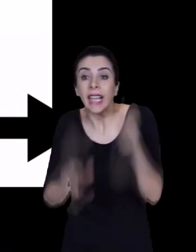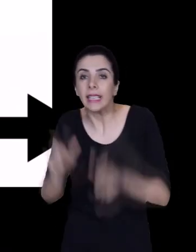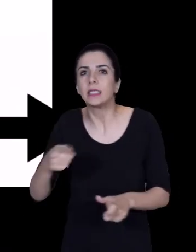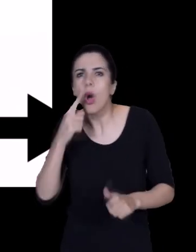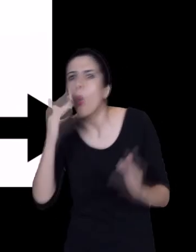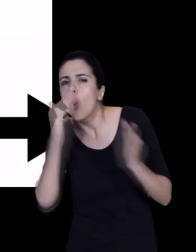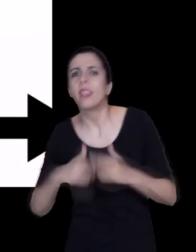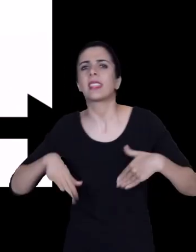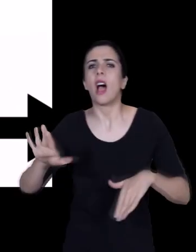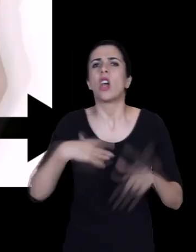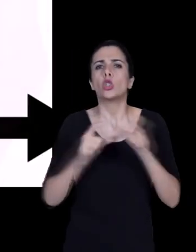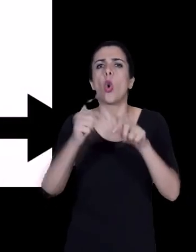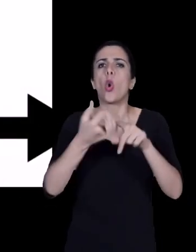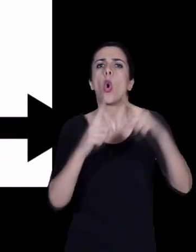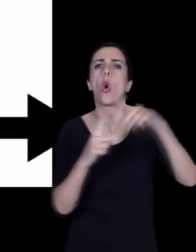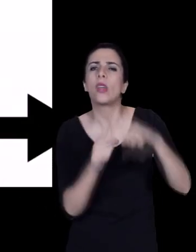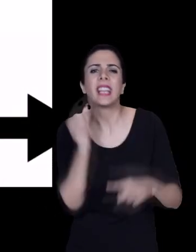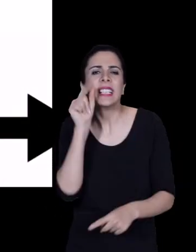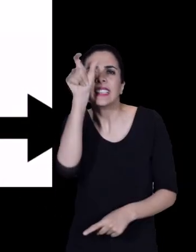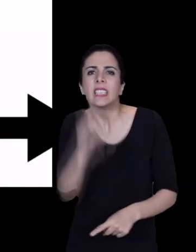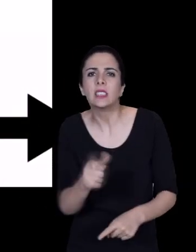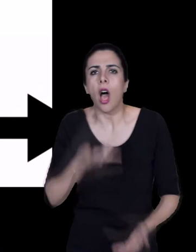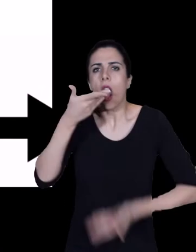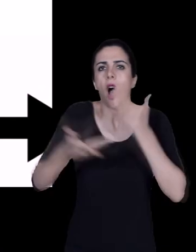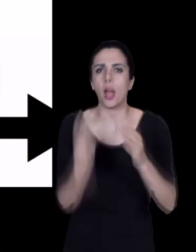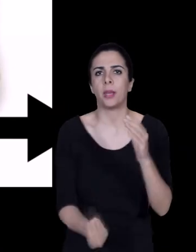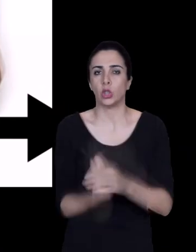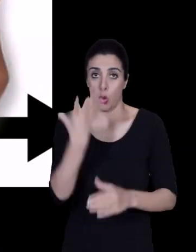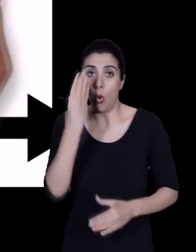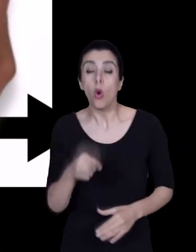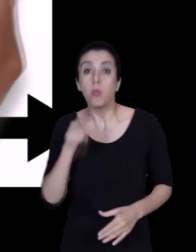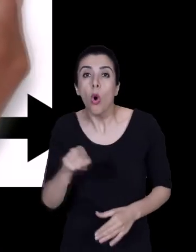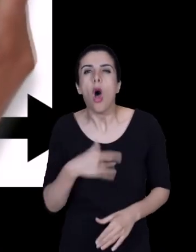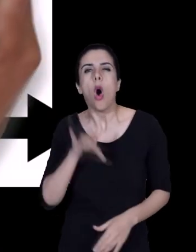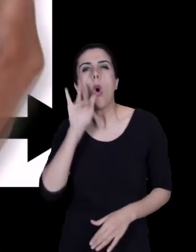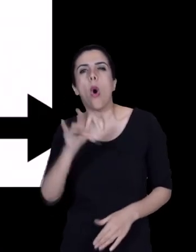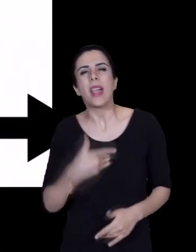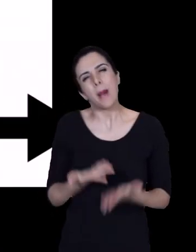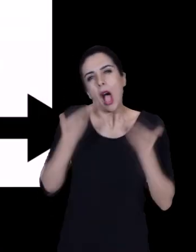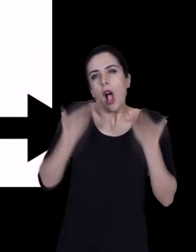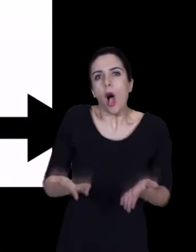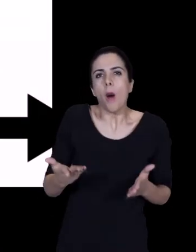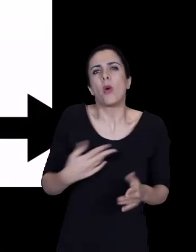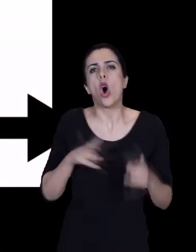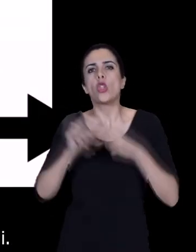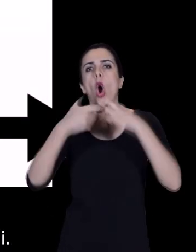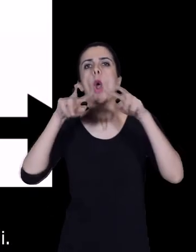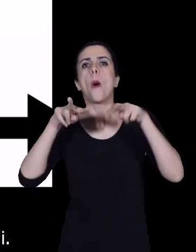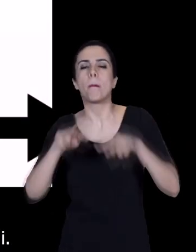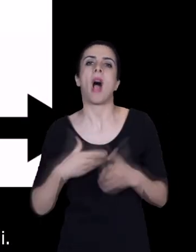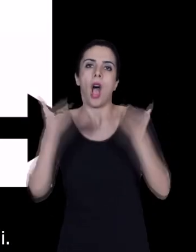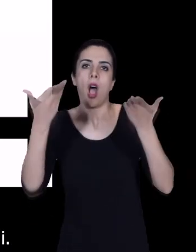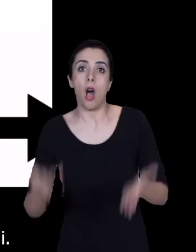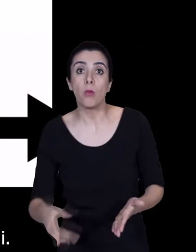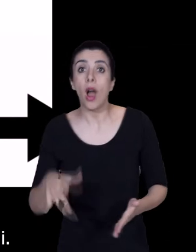bireylere tekabül etmeyen, soyut bir ortalama bireyin tasviriyle sonuçlandı. Böylece ortalama kabul edilen norm haline